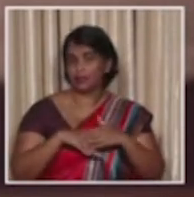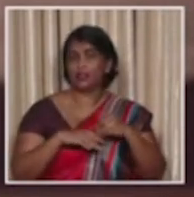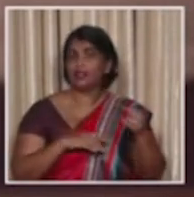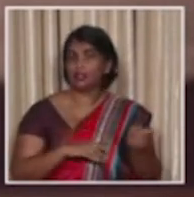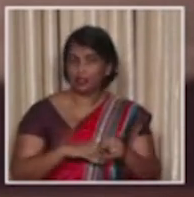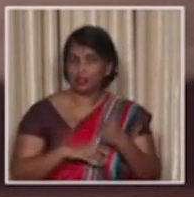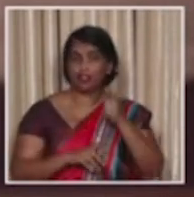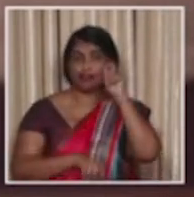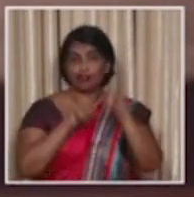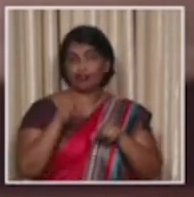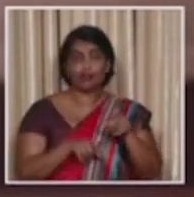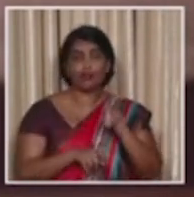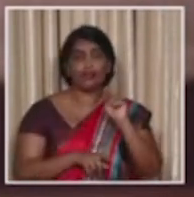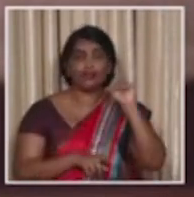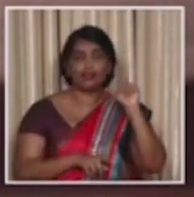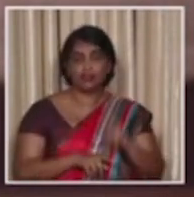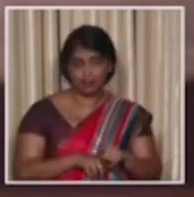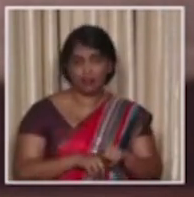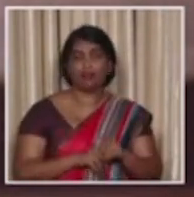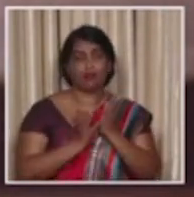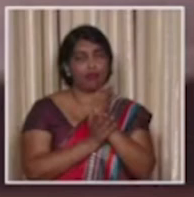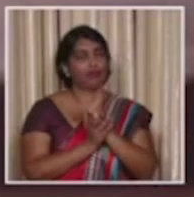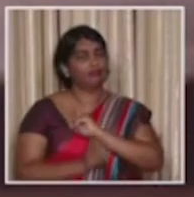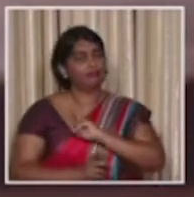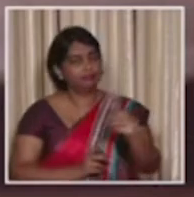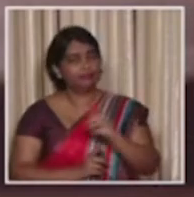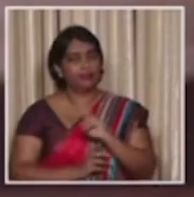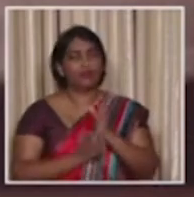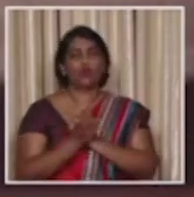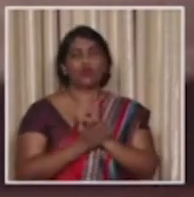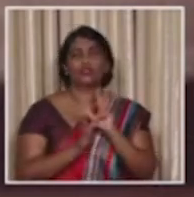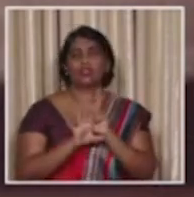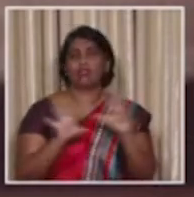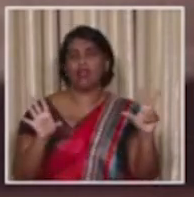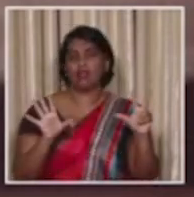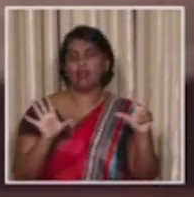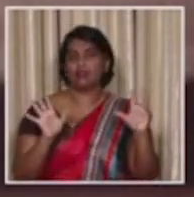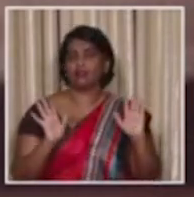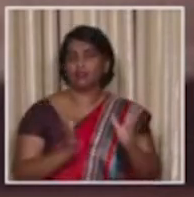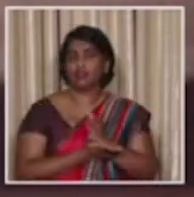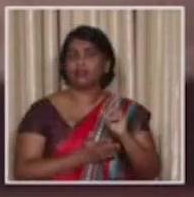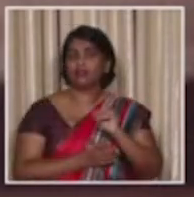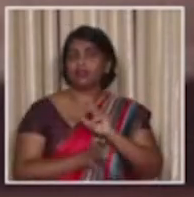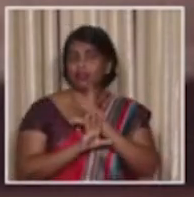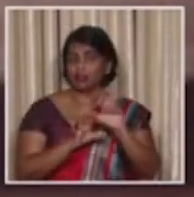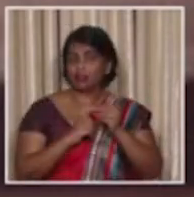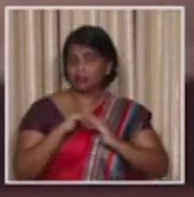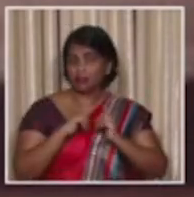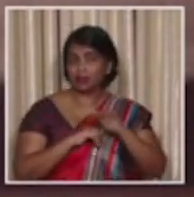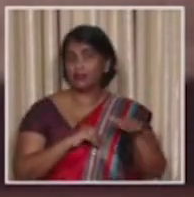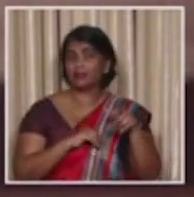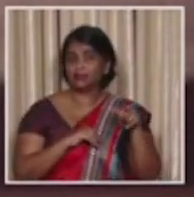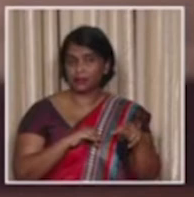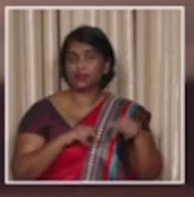දිනකට මගින් 20,000ක් ගමන් කරනවා. දුම්රිය 18යි තාම ක්‍රියාත්මක වෙන්නේ. මේ දුම්රිය 18 ක්‍රියාත්මක වෙන මේ